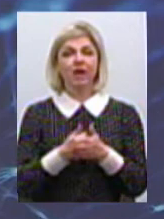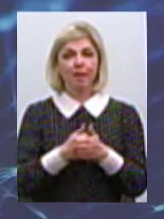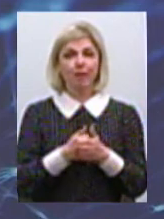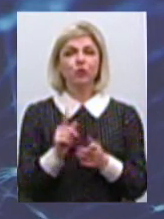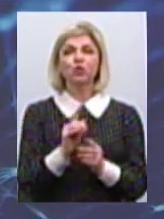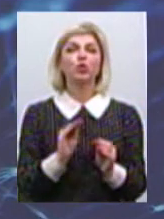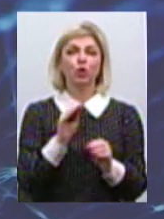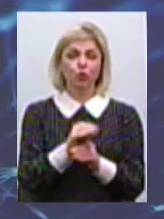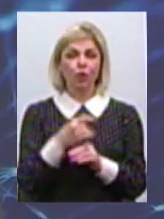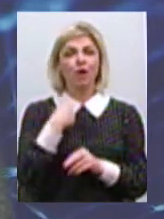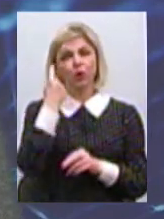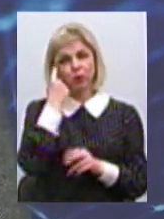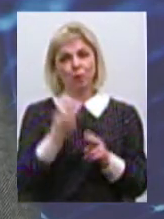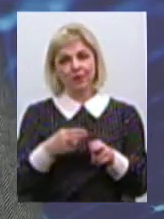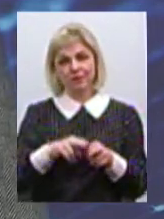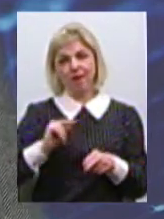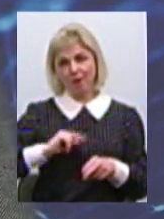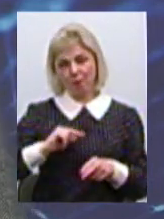Я думаю, що це все робочі питання, які